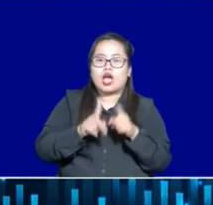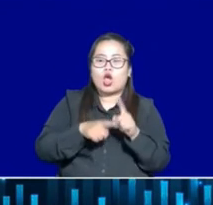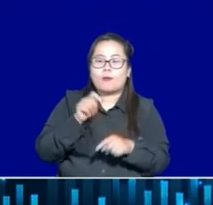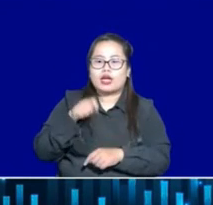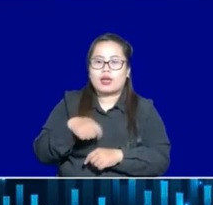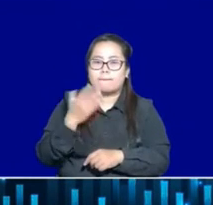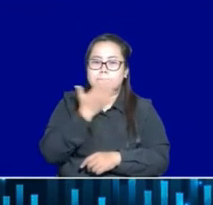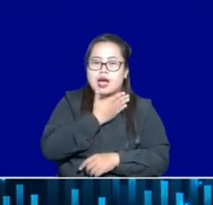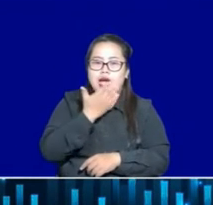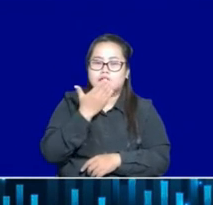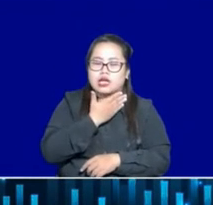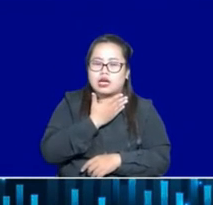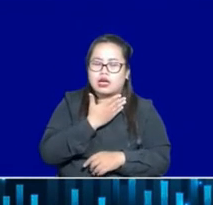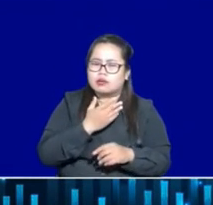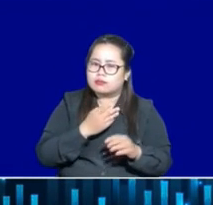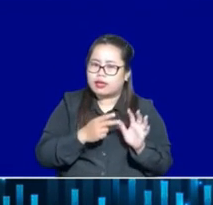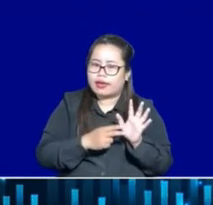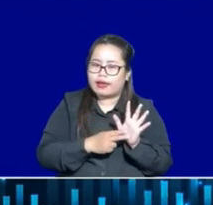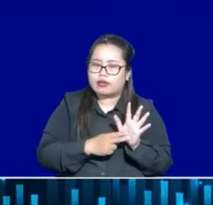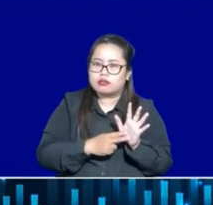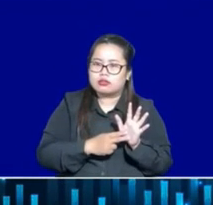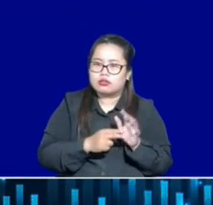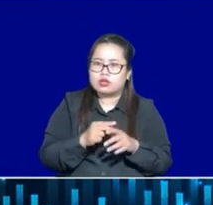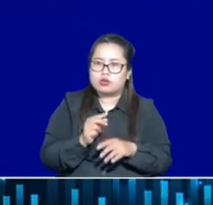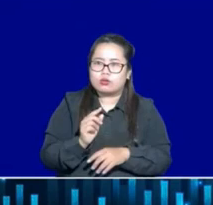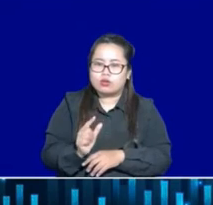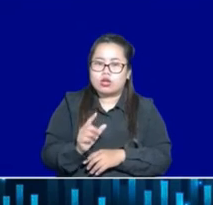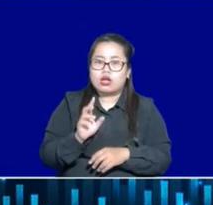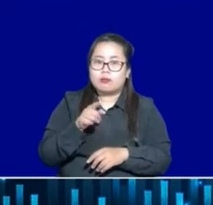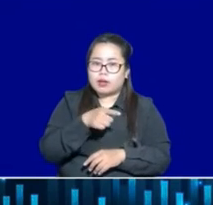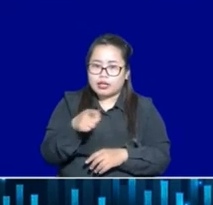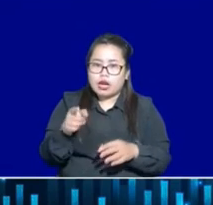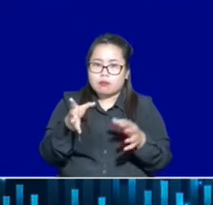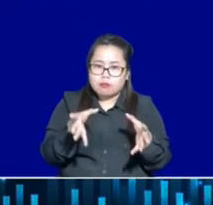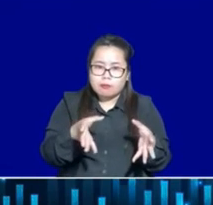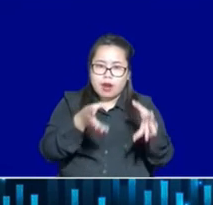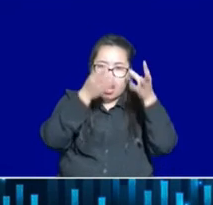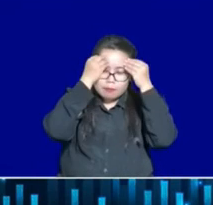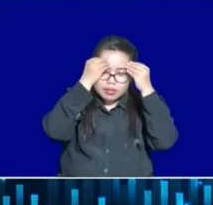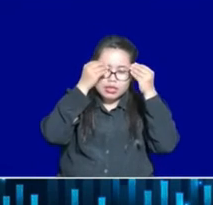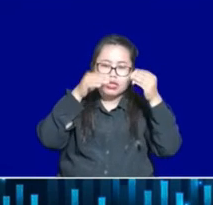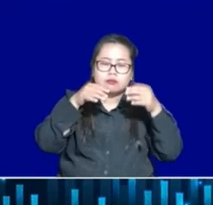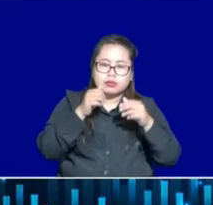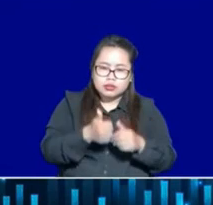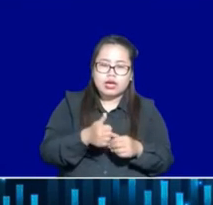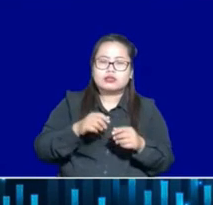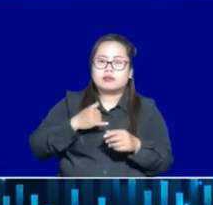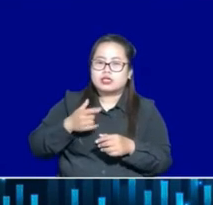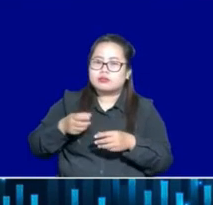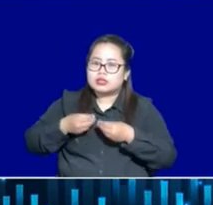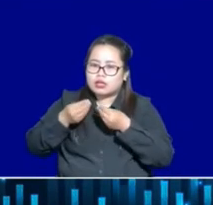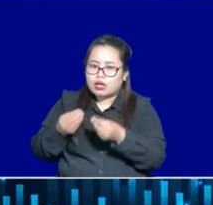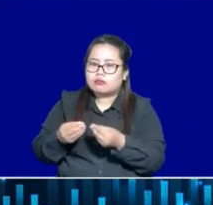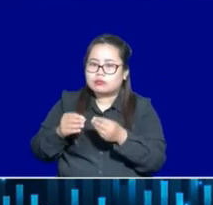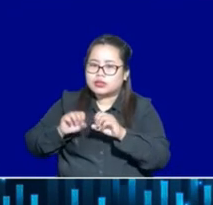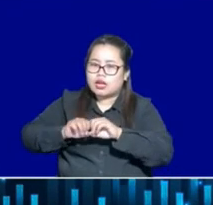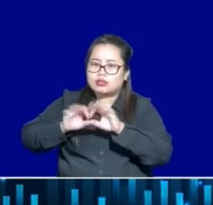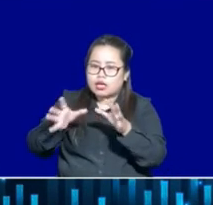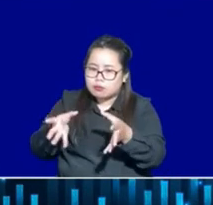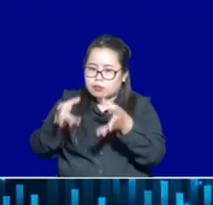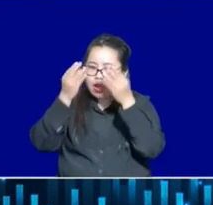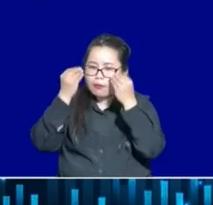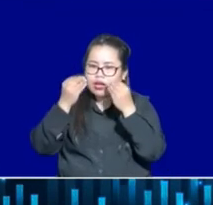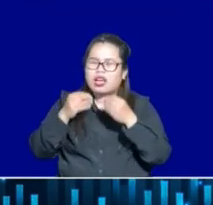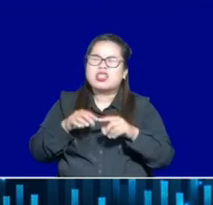itu, dia memahami kemudian bisa memahamkan. Jadi kalau kita kan suka